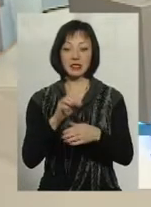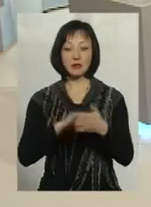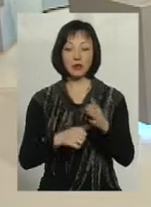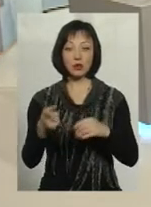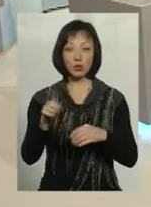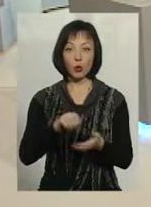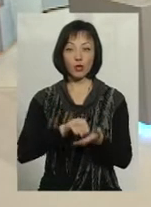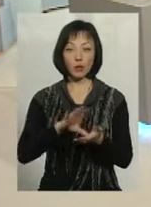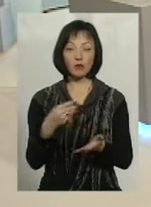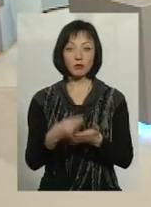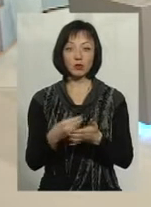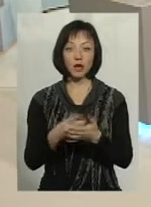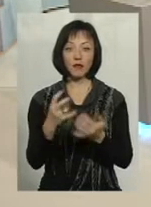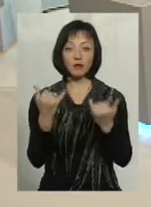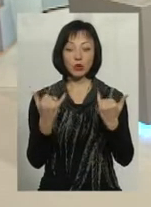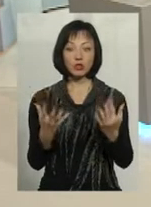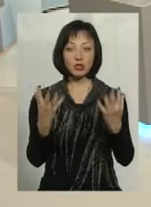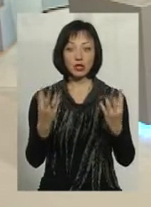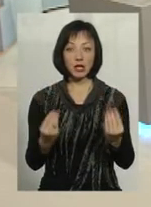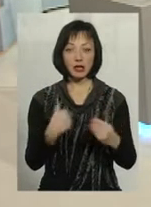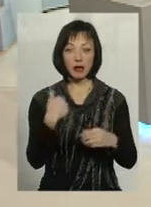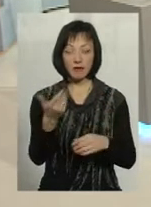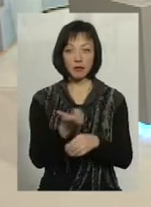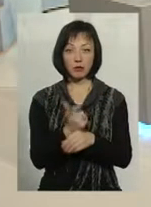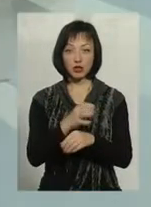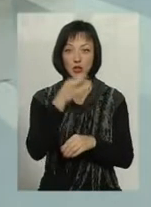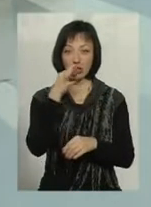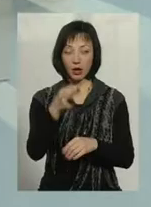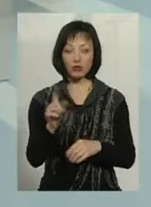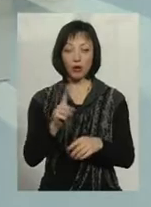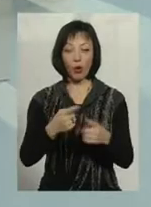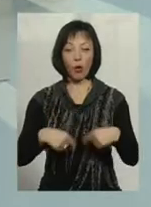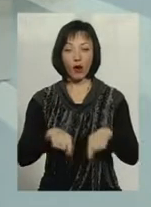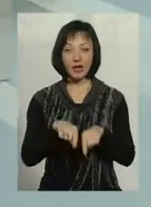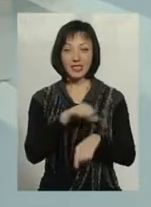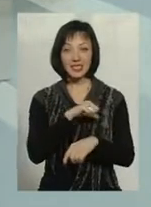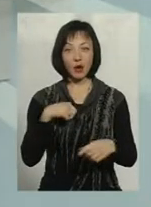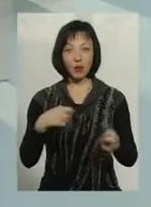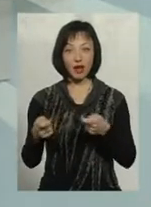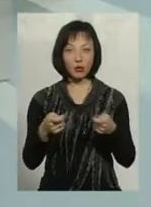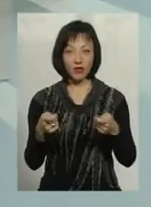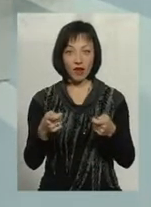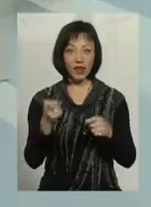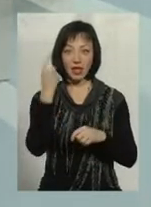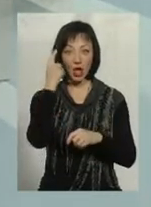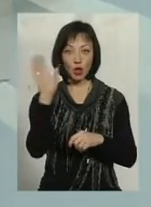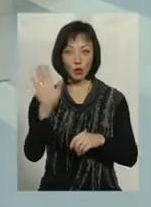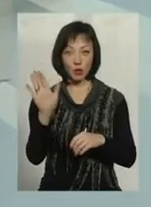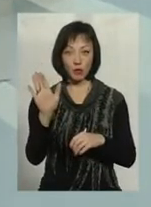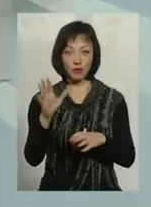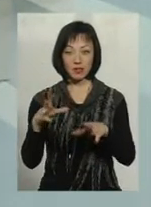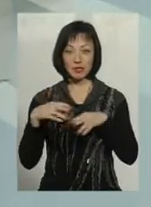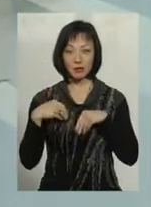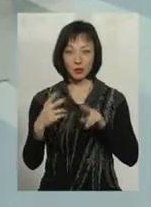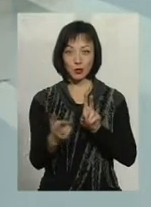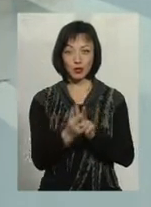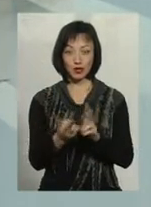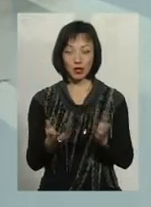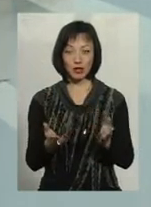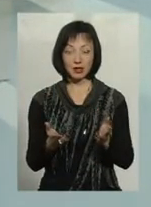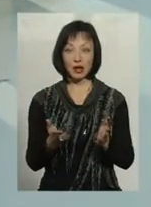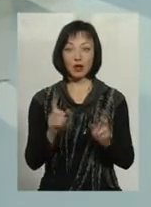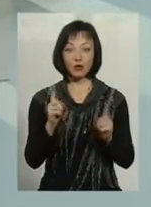які специфічні сьогодні. Да? От, до прикладу, прийшла перевірка, скажімо, там, я буду говорити за легку промисловість, прийшла перевірка в